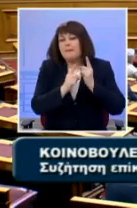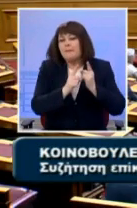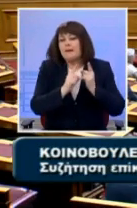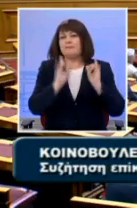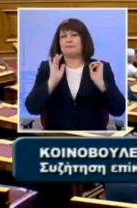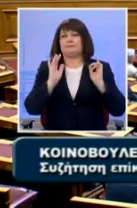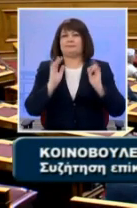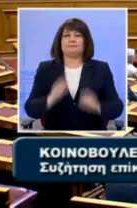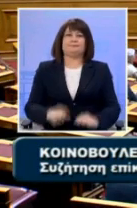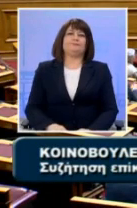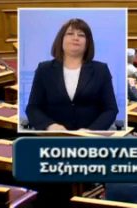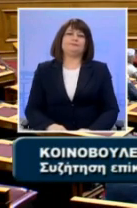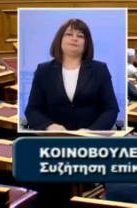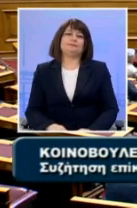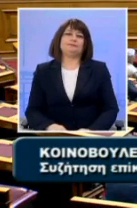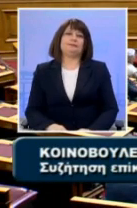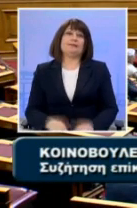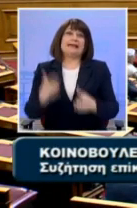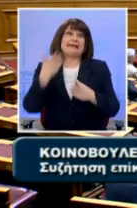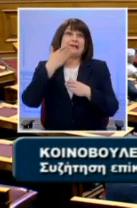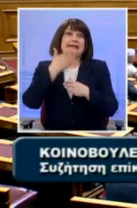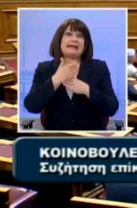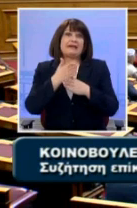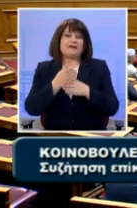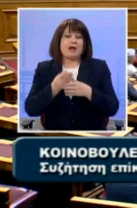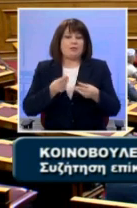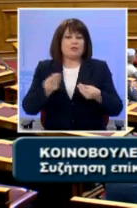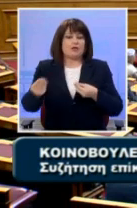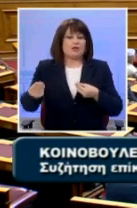Μια παρασκηνιακή συναλλαγή